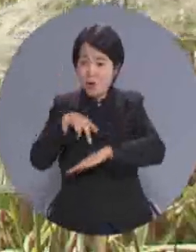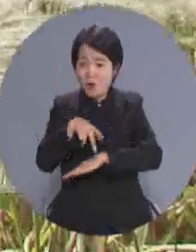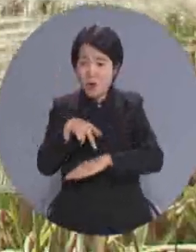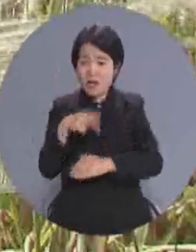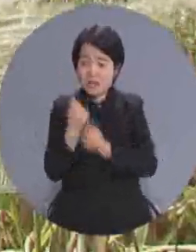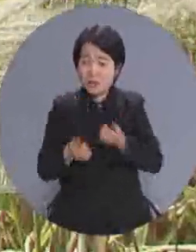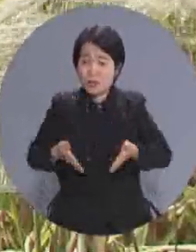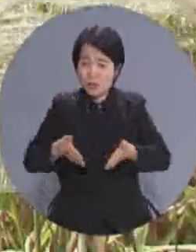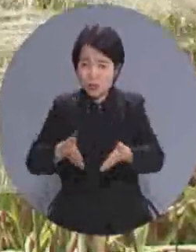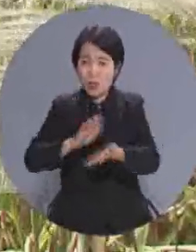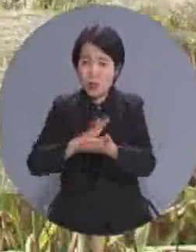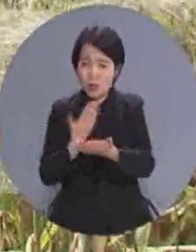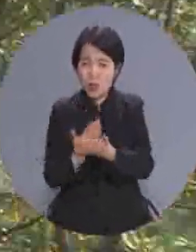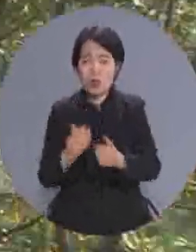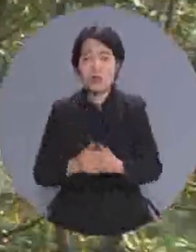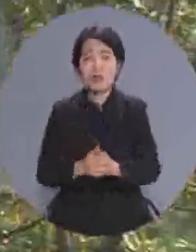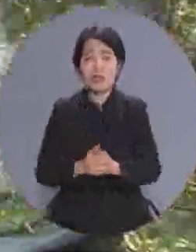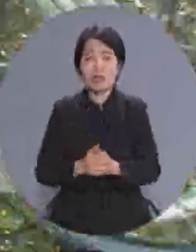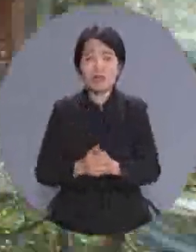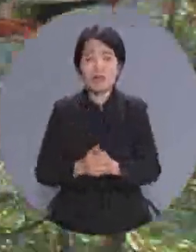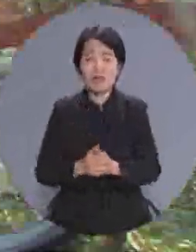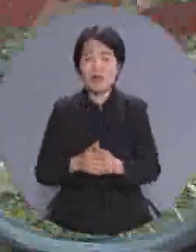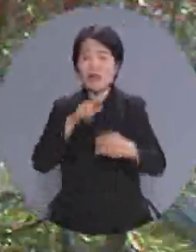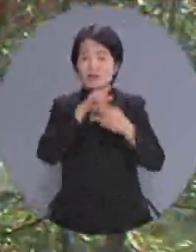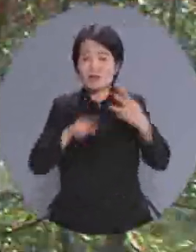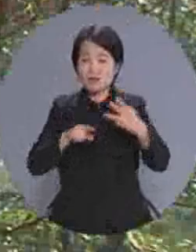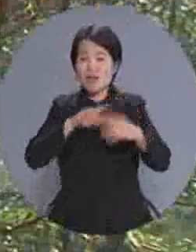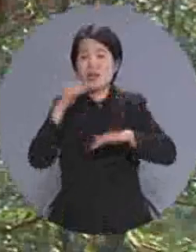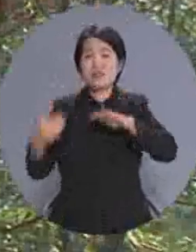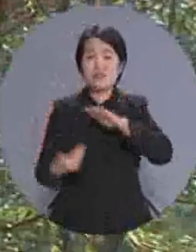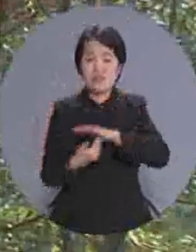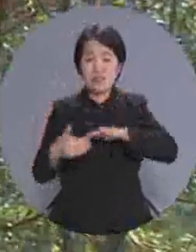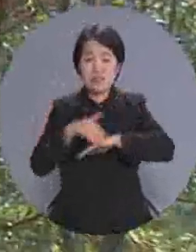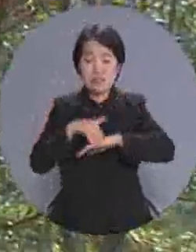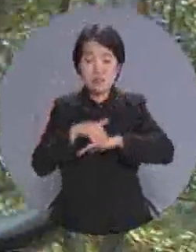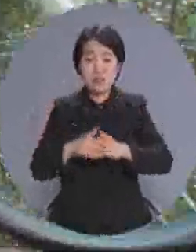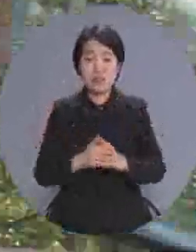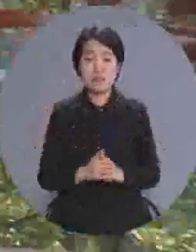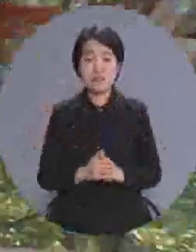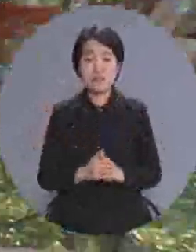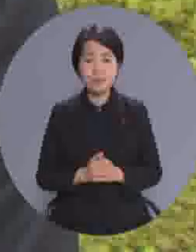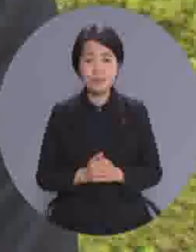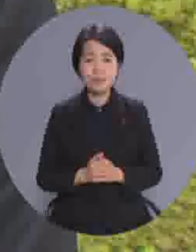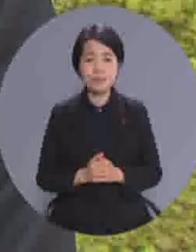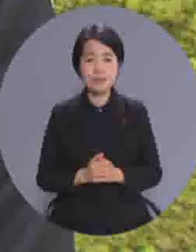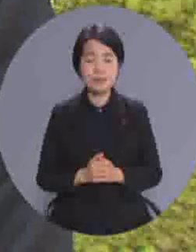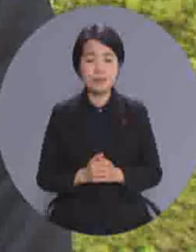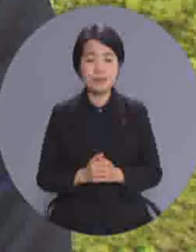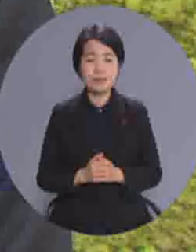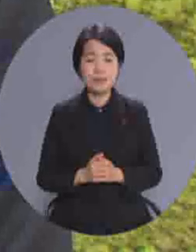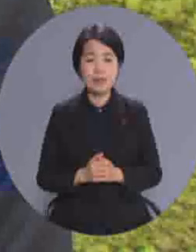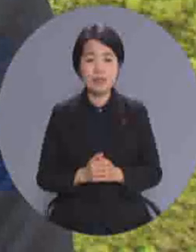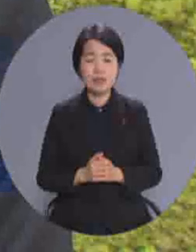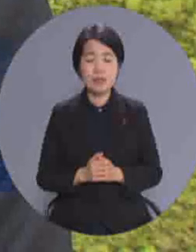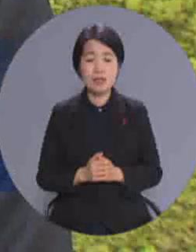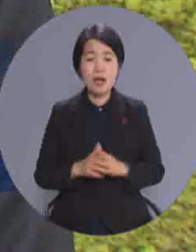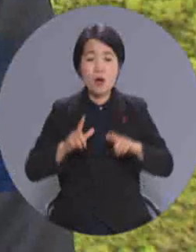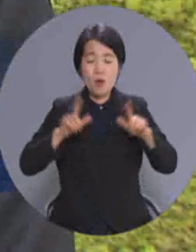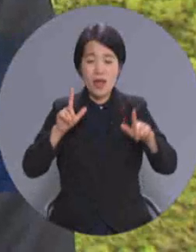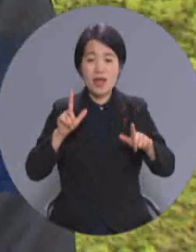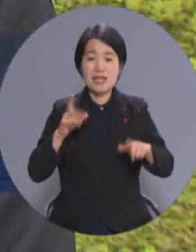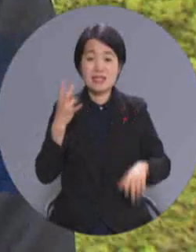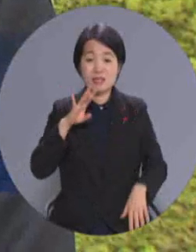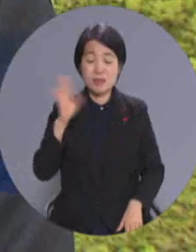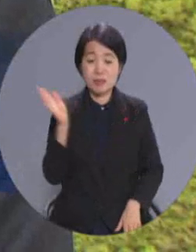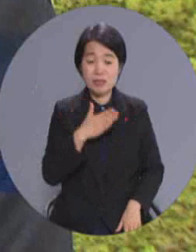통해 대자보 도시의 완성에도 박차를 가할 방침입니다. 올해부터는 시내 중심이